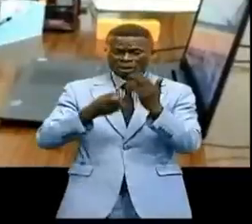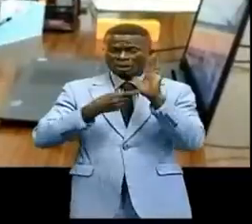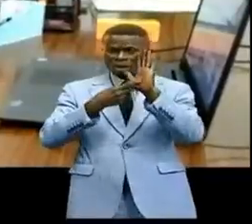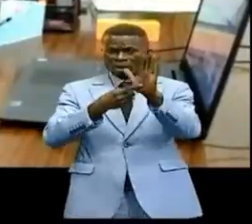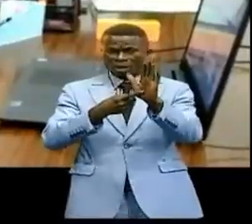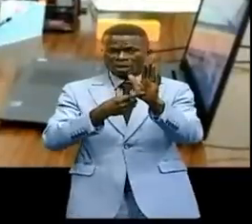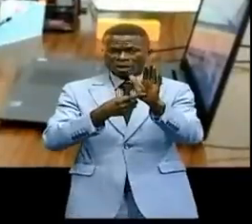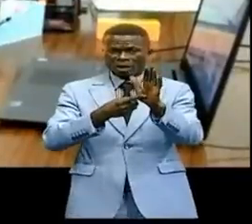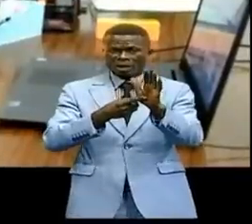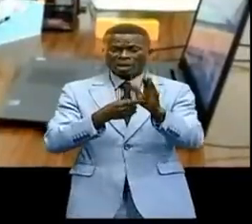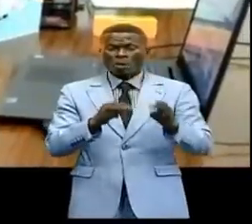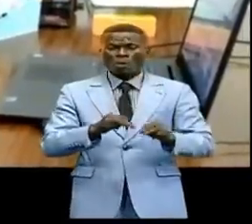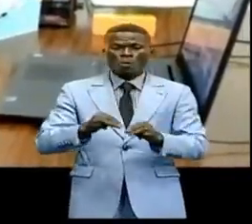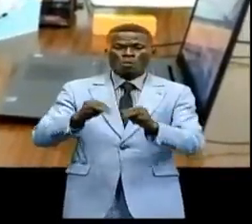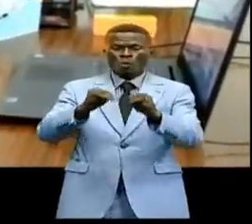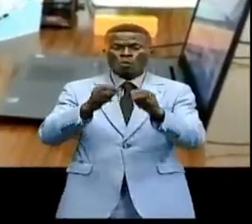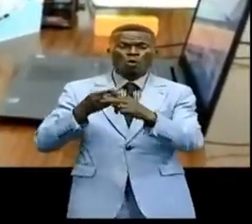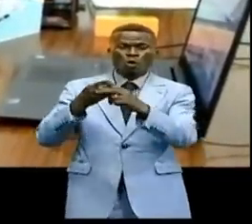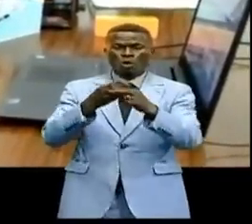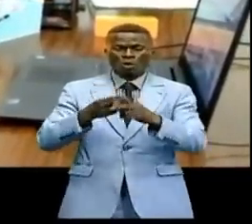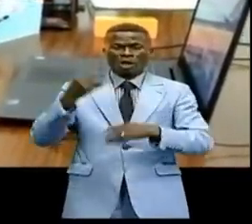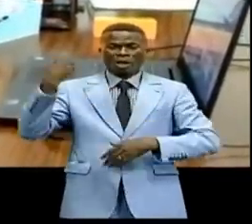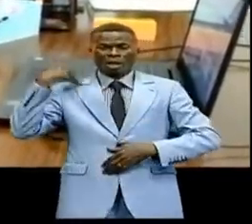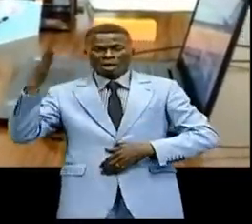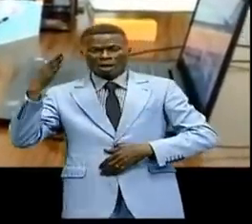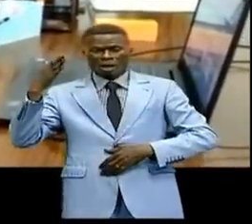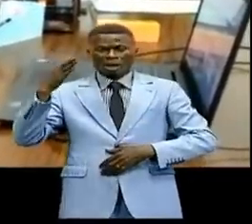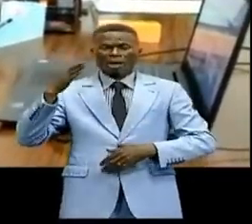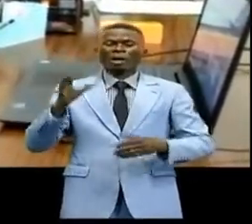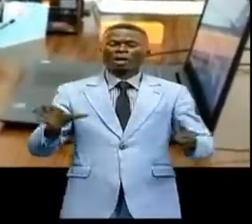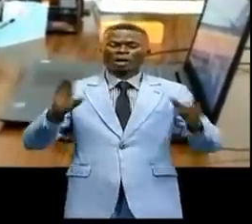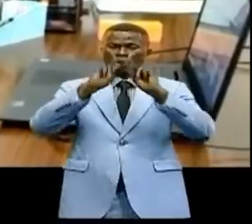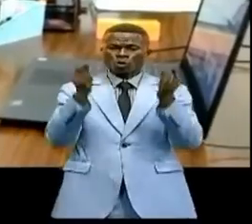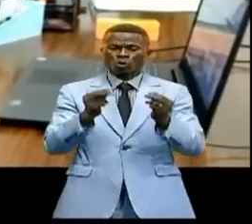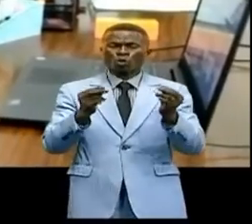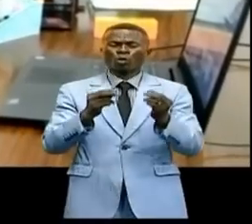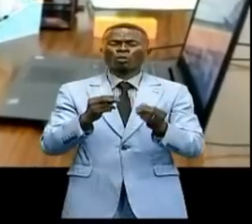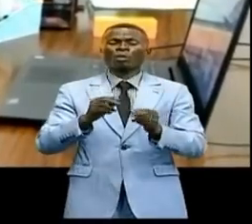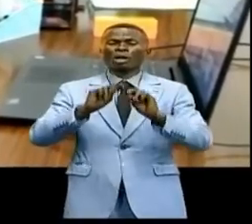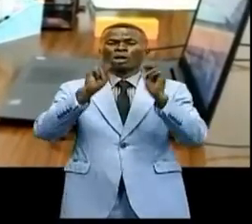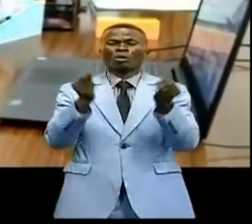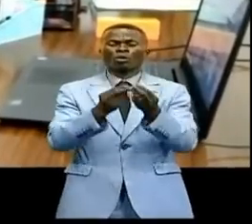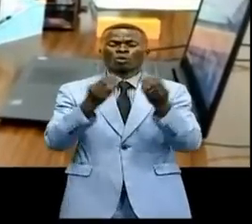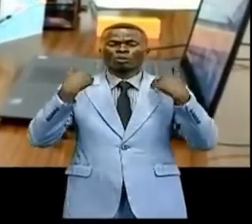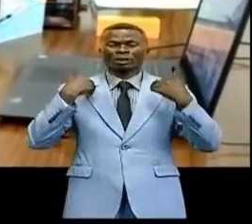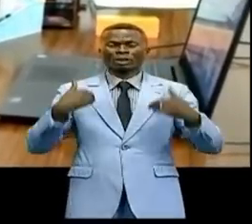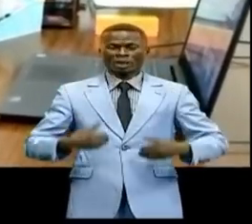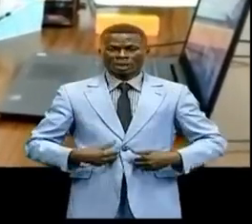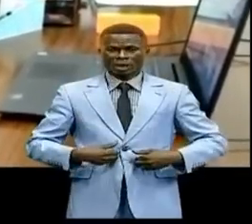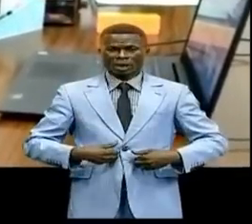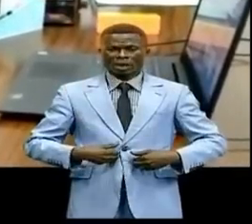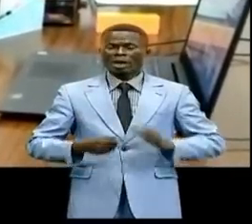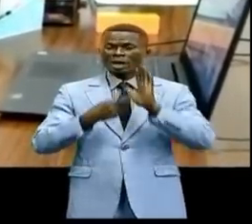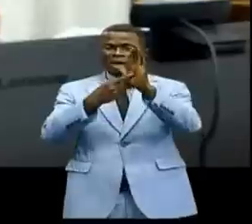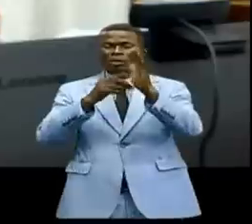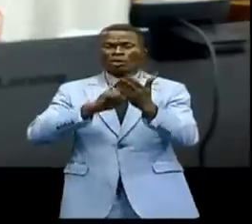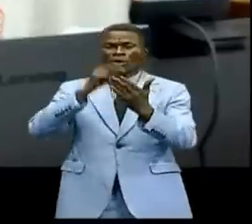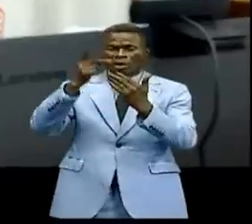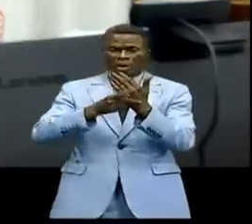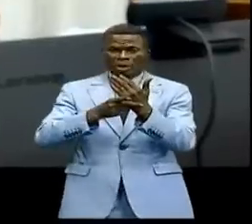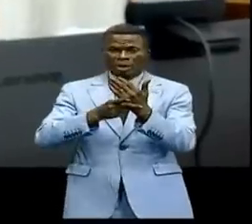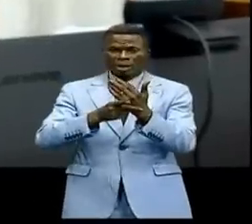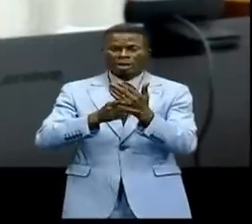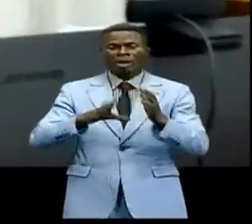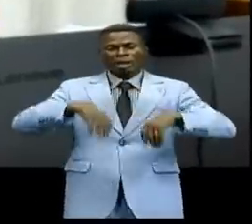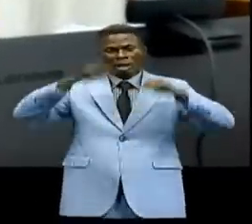Projet de décret fixant les modalités de contrôle de l'État sur le mutuel de santé. Cet autre projet de décret a aussi